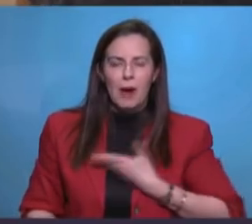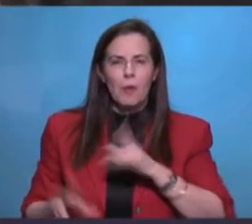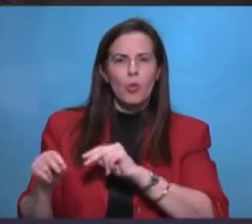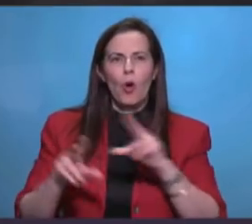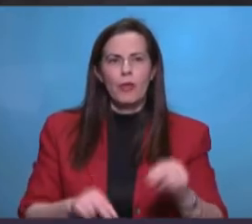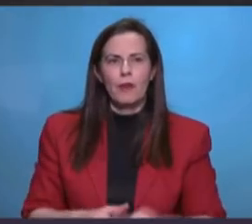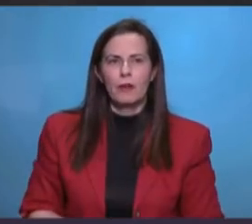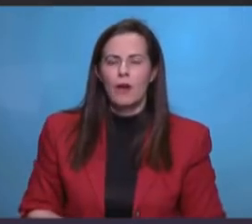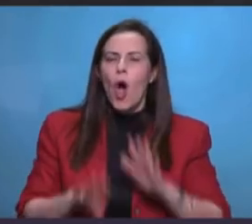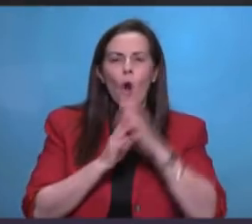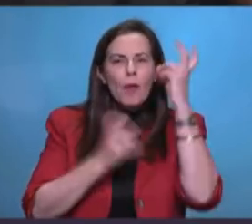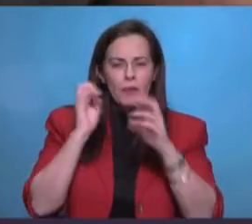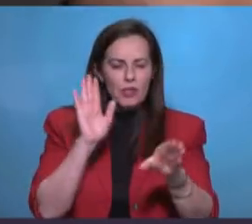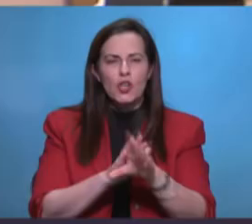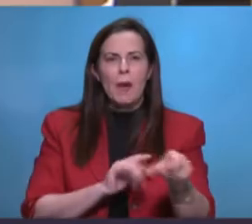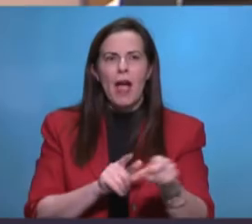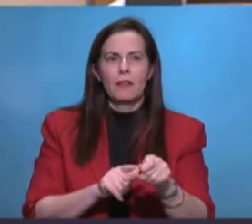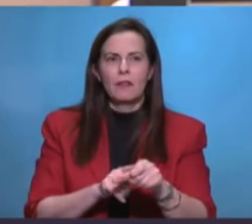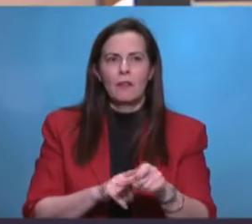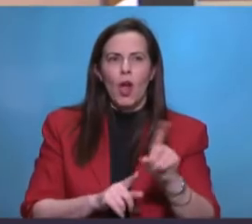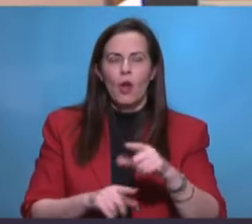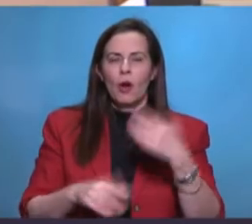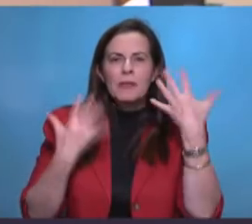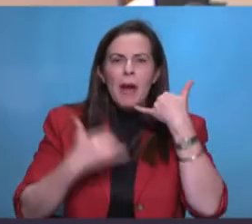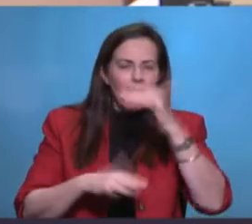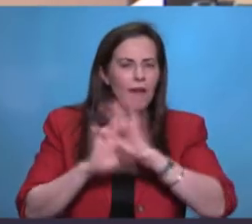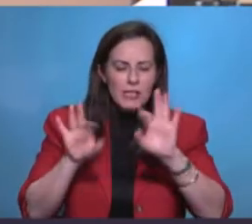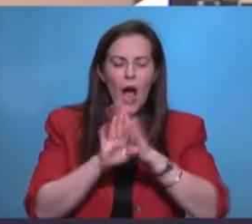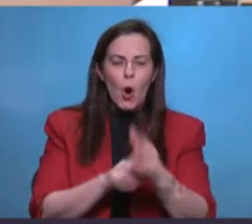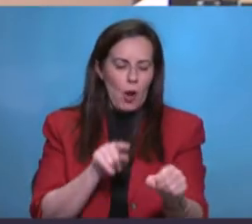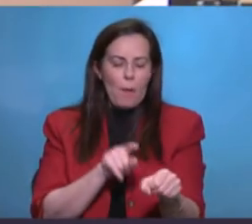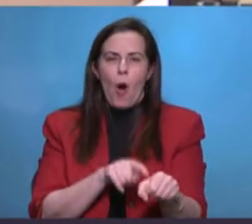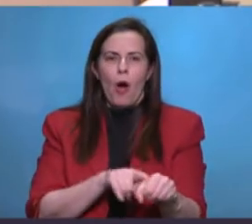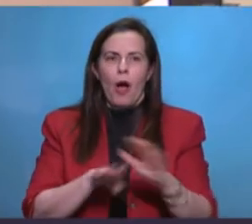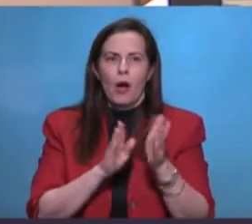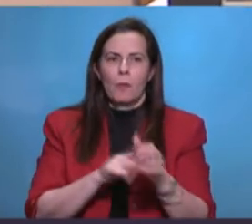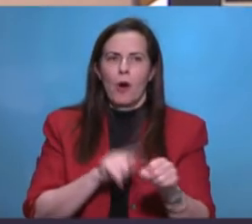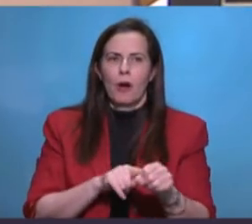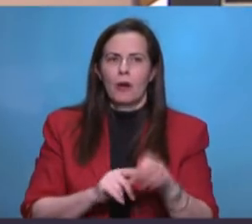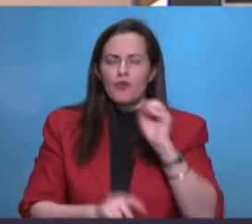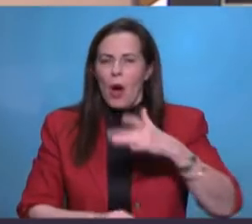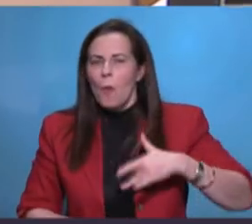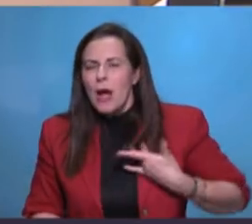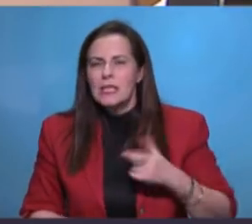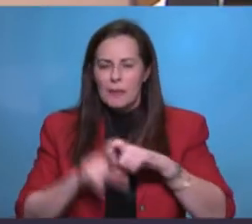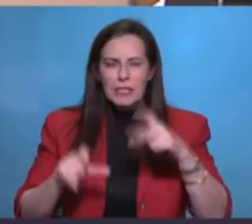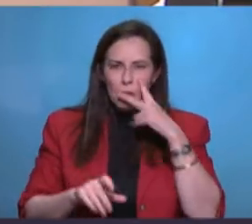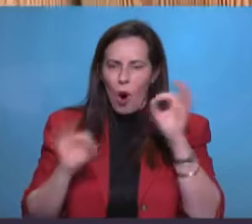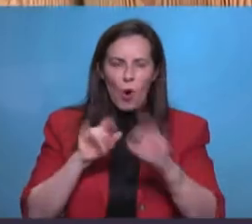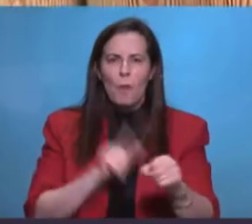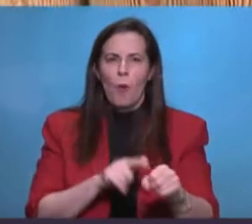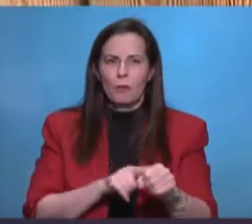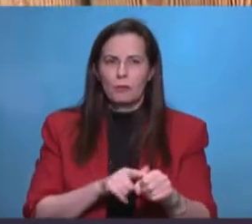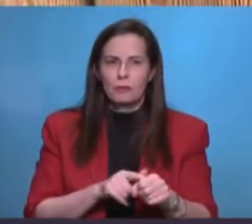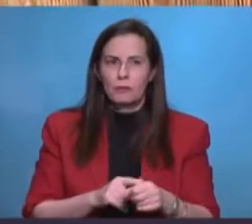כל המידע שיש מופיע פה. ככה לא צריך להחליף טלפונים או להתחיל לשלוח בוואטסאפ את הכרטיס ביקור וכו'. הוא